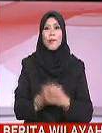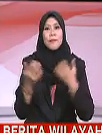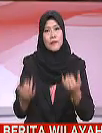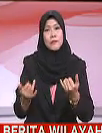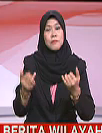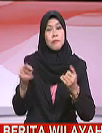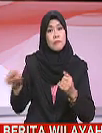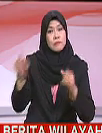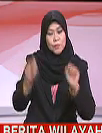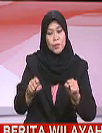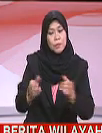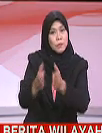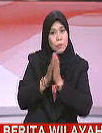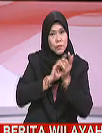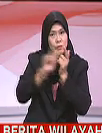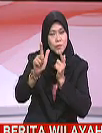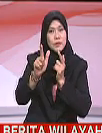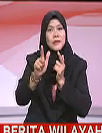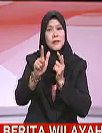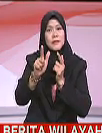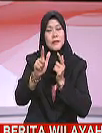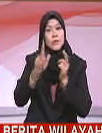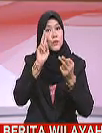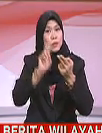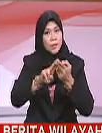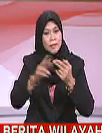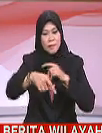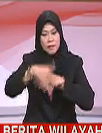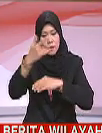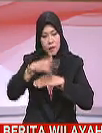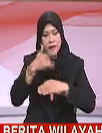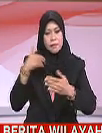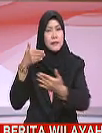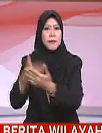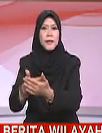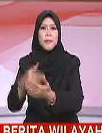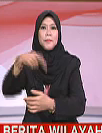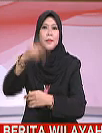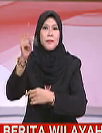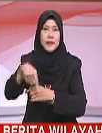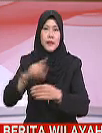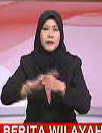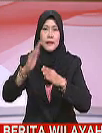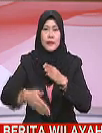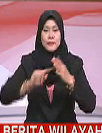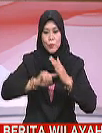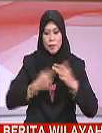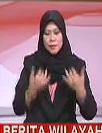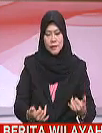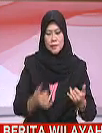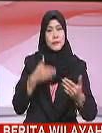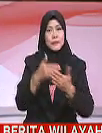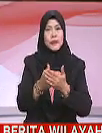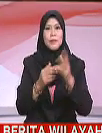boleh mengeluarkan surat kebenaran perjalanan bertarikh dari awal hingga berakhir PKP yang bermula hari ini hingga